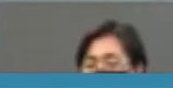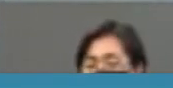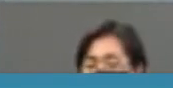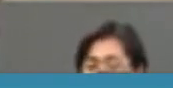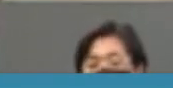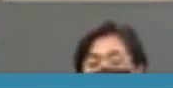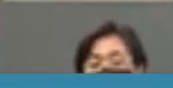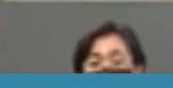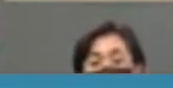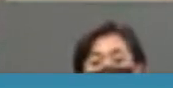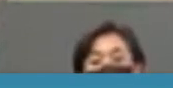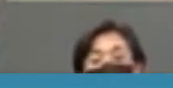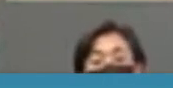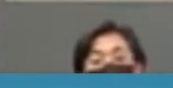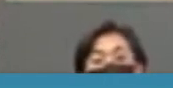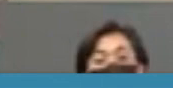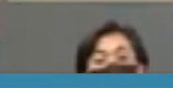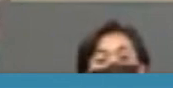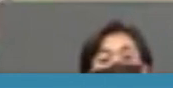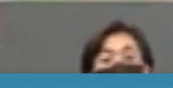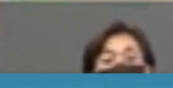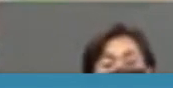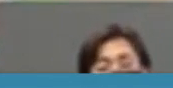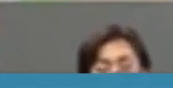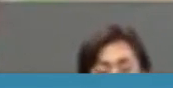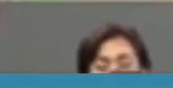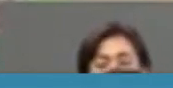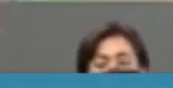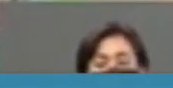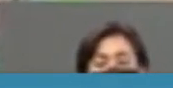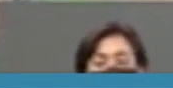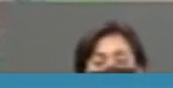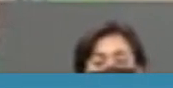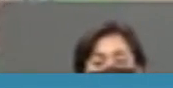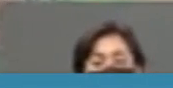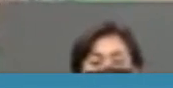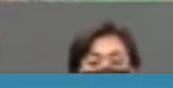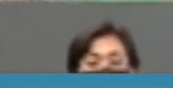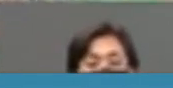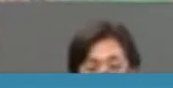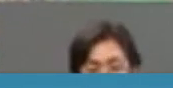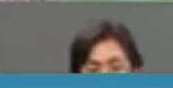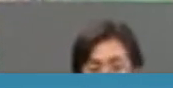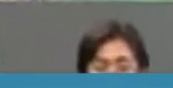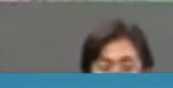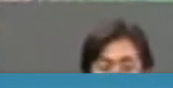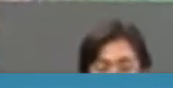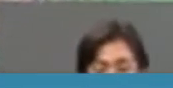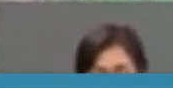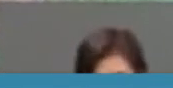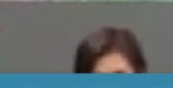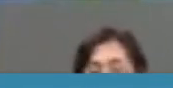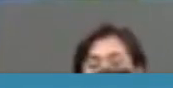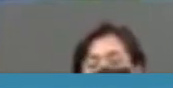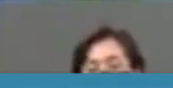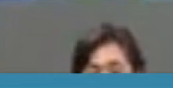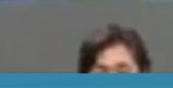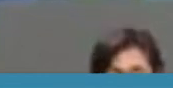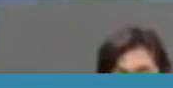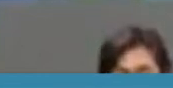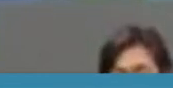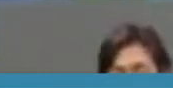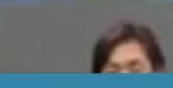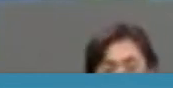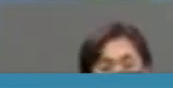80,000 ล้านบาทดำเนินการภายใต้สินเชื่อของธนาคารออมสินและธนาคารเพื่อการเกษตรและสหกรณ์การเกษต